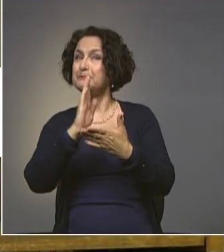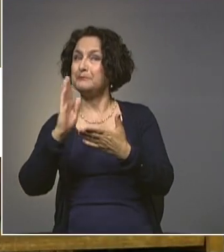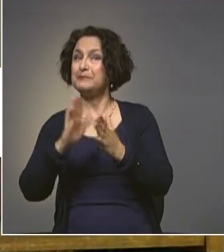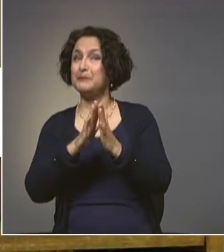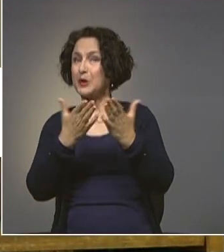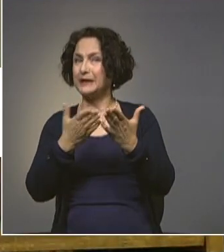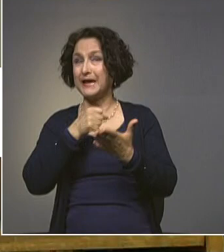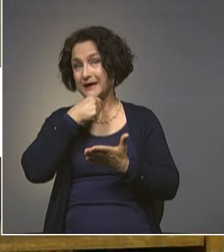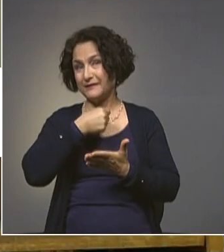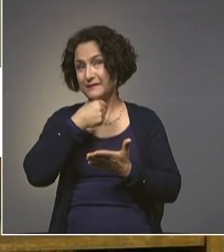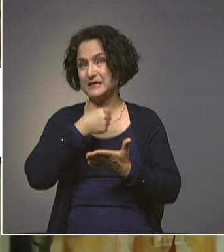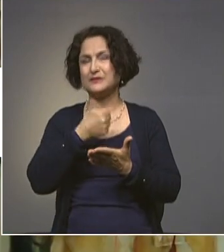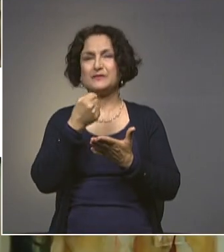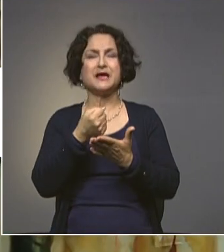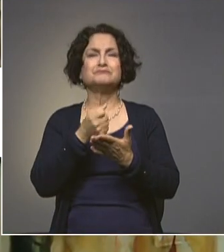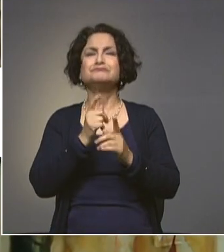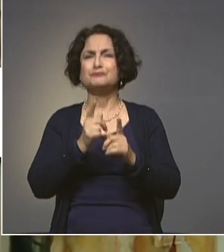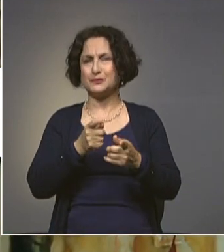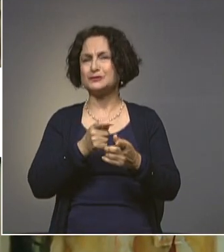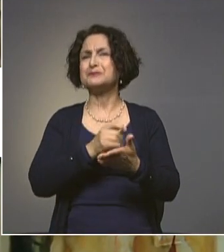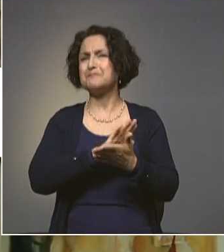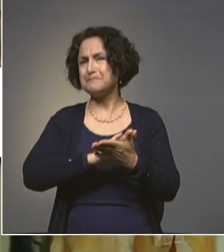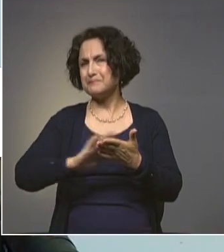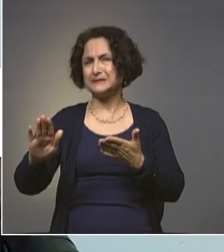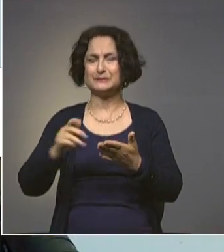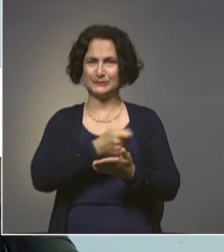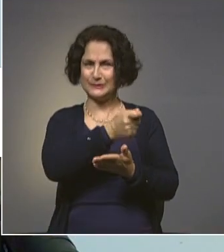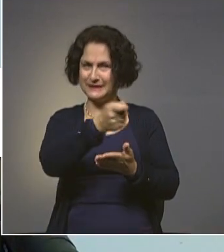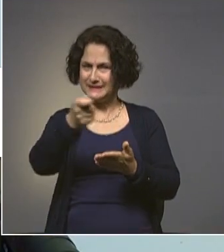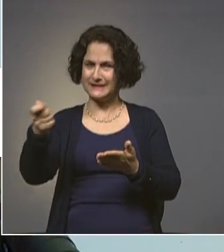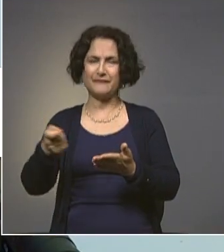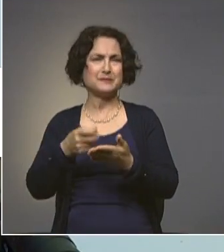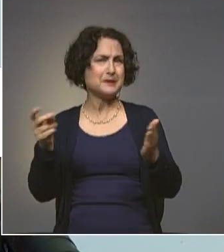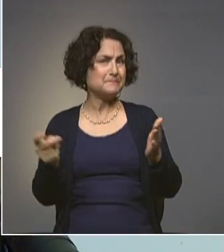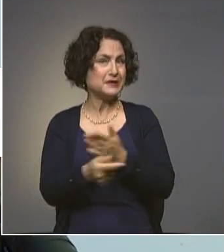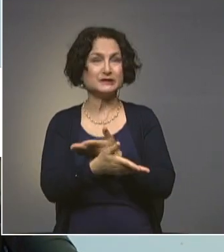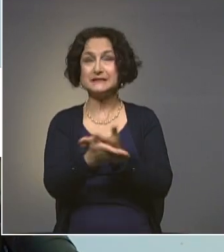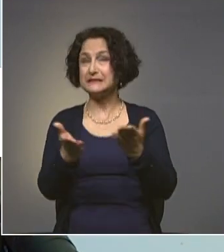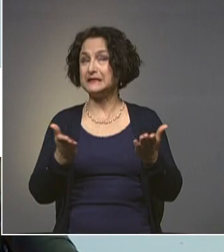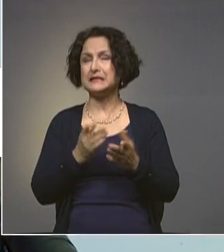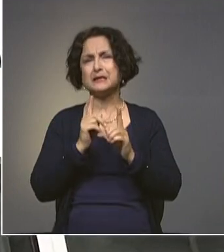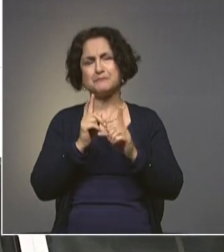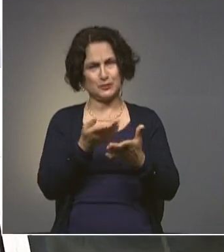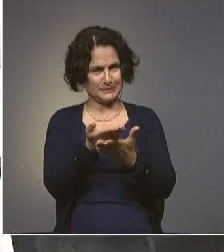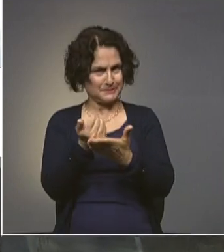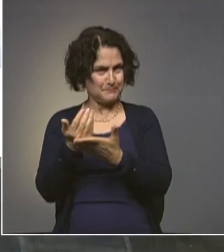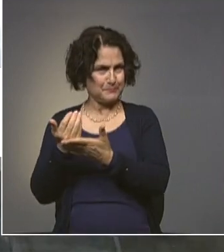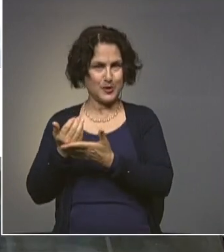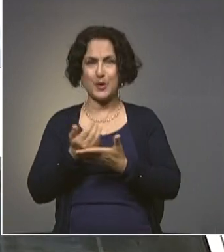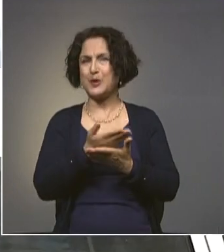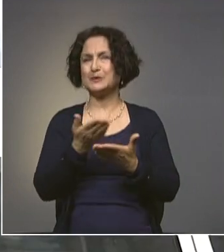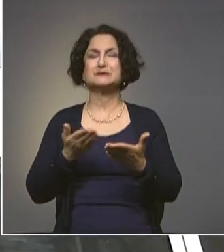откупат карти, които ние безплатно да раздаваме на бежанците, за да могат да ползват ресурсите, които библиотеката има, а